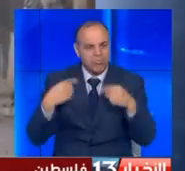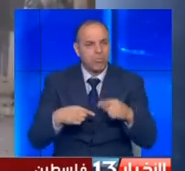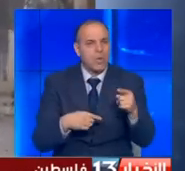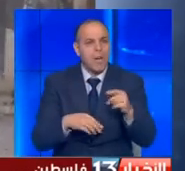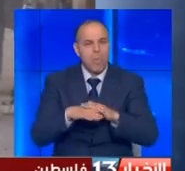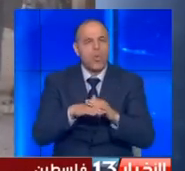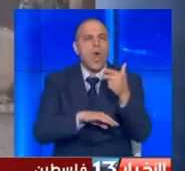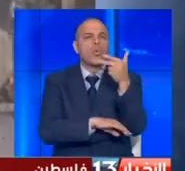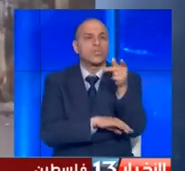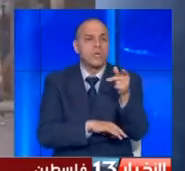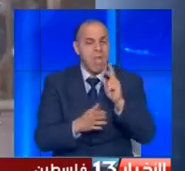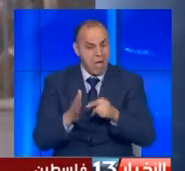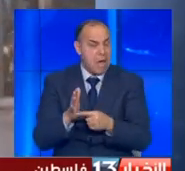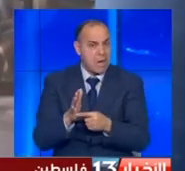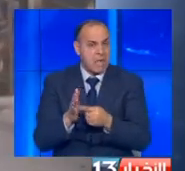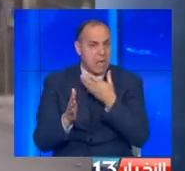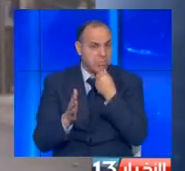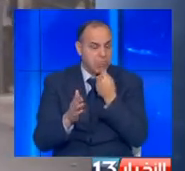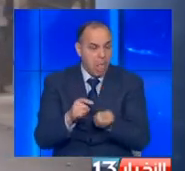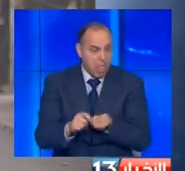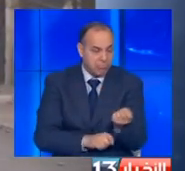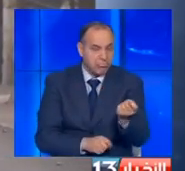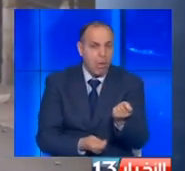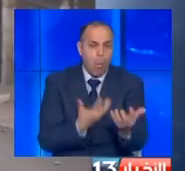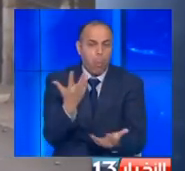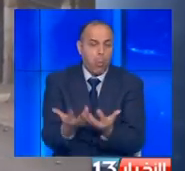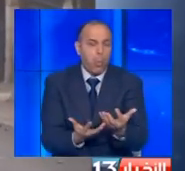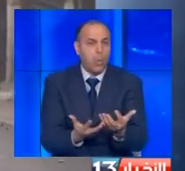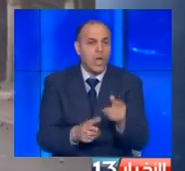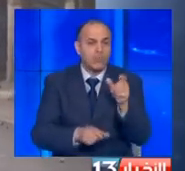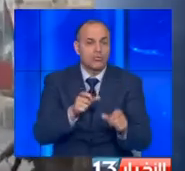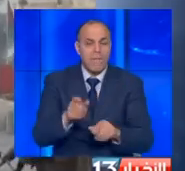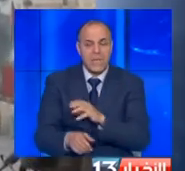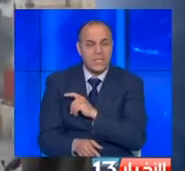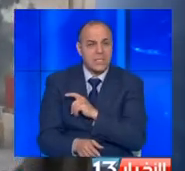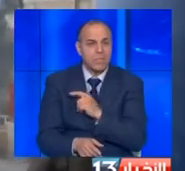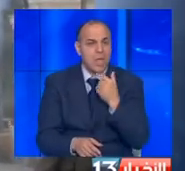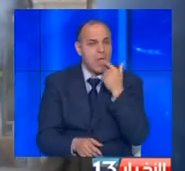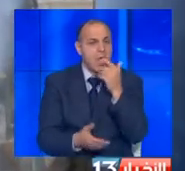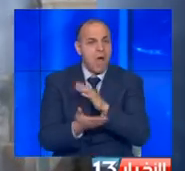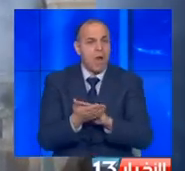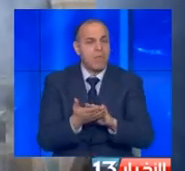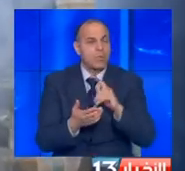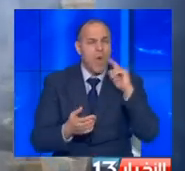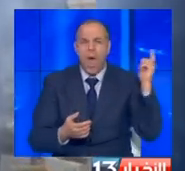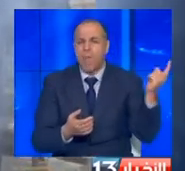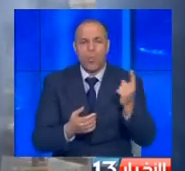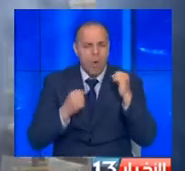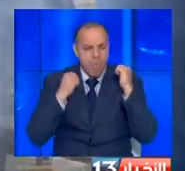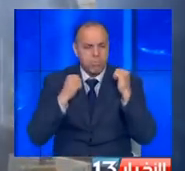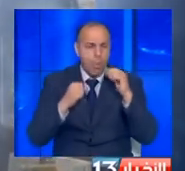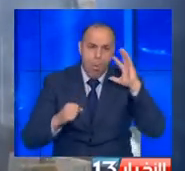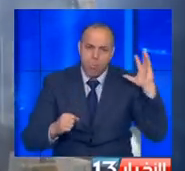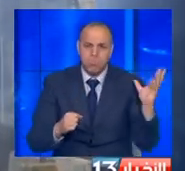القدس قرار كان الشراره التي اشعلت لهيب غضب شعبي تجاوز الاراضي الفلسطينيه يثير